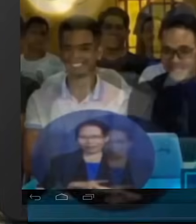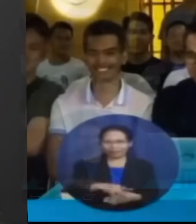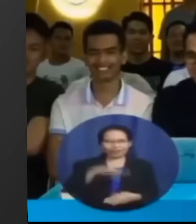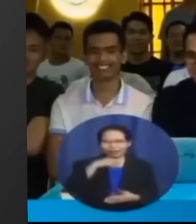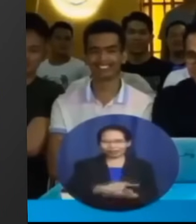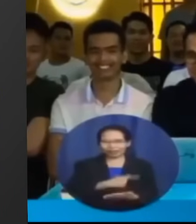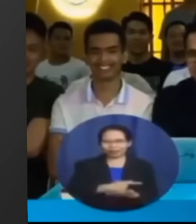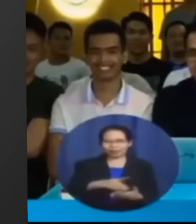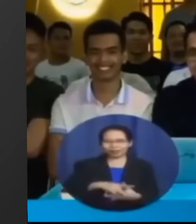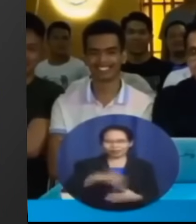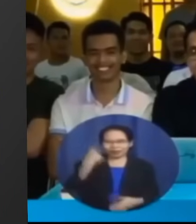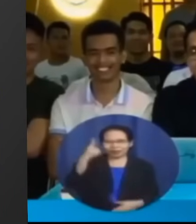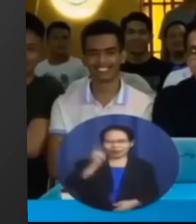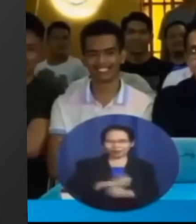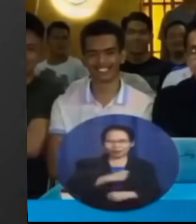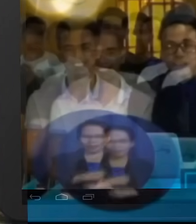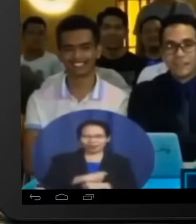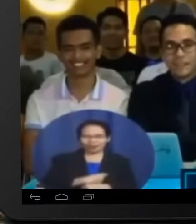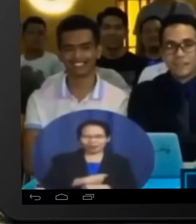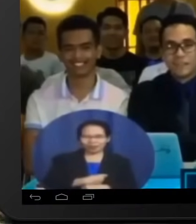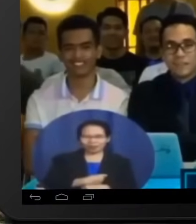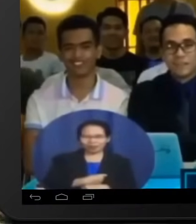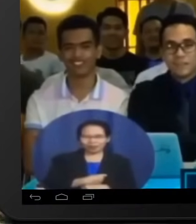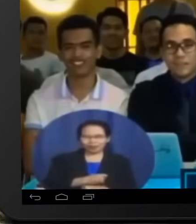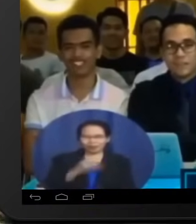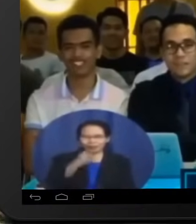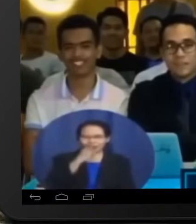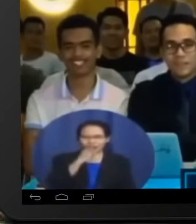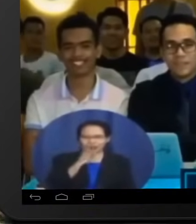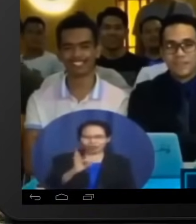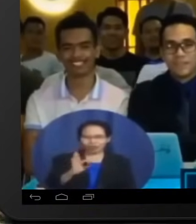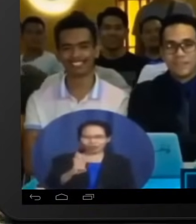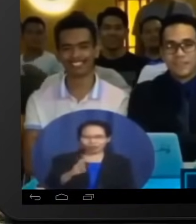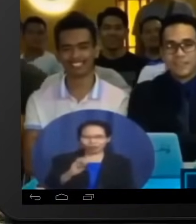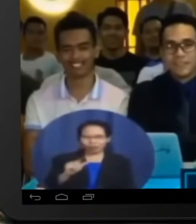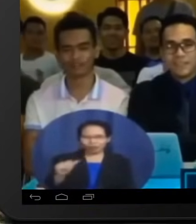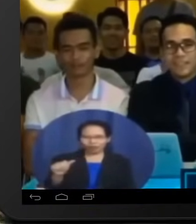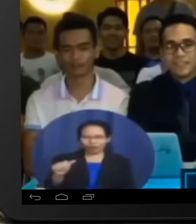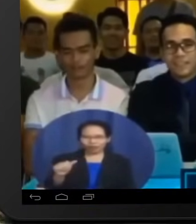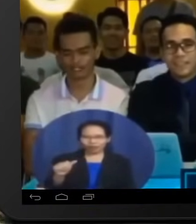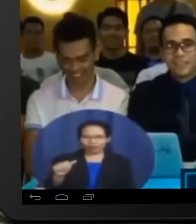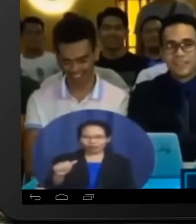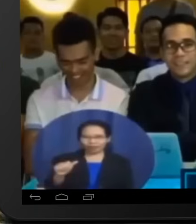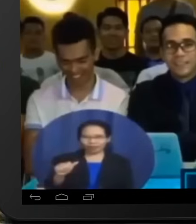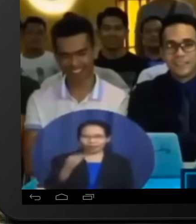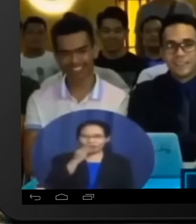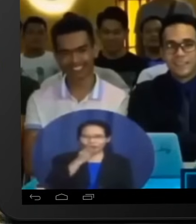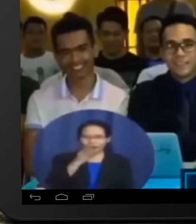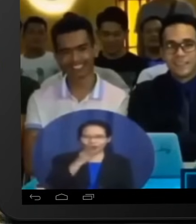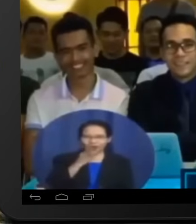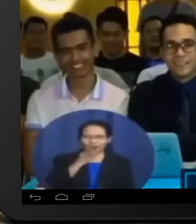ako giniling na karne para gawin bola-bola. Parang binobola mo ko yata pagka ganun. Ang punto